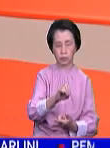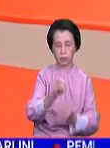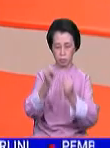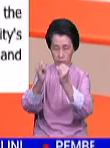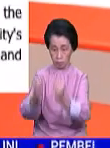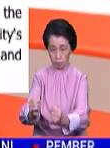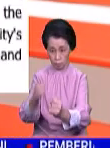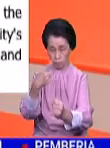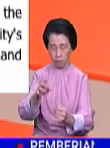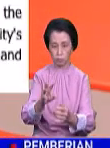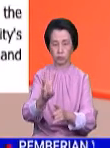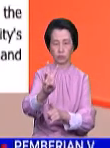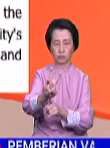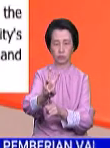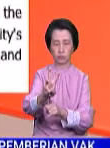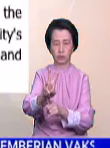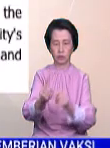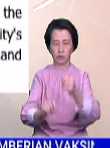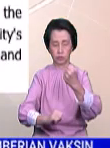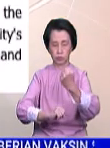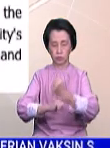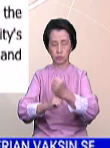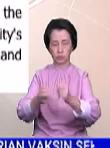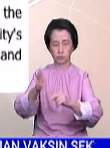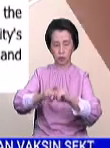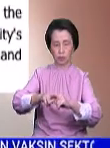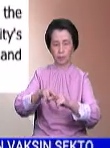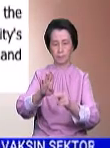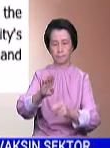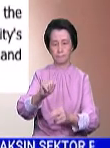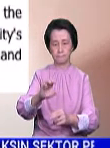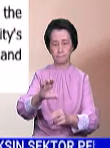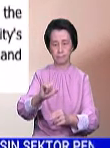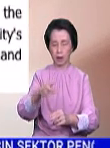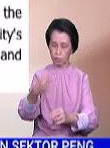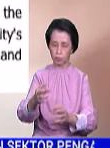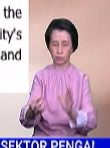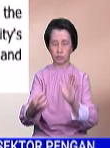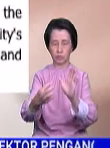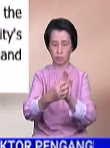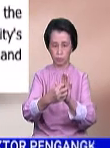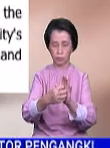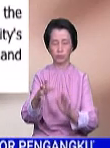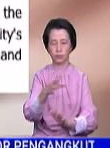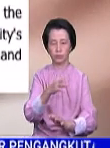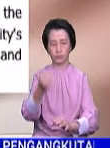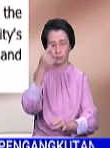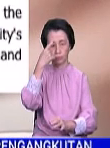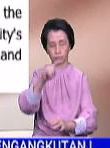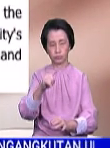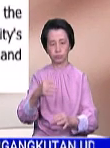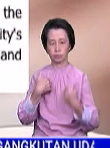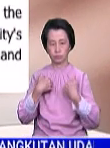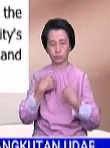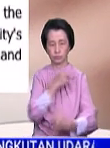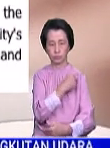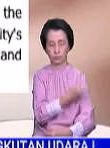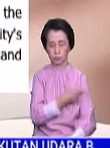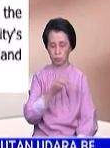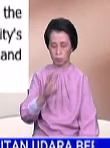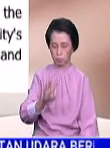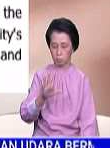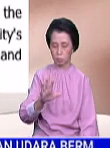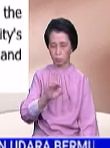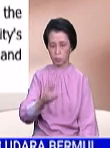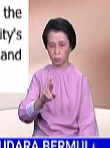individu untuk Wi-Fi top box telah dipasang. Rangkaian jalur lebar luar bandar Sarawak pula menyasarkan